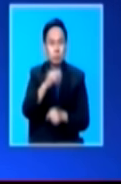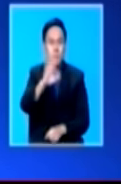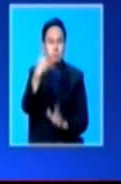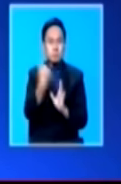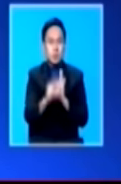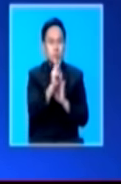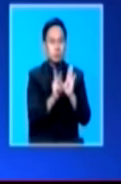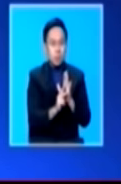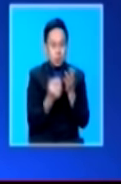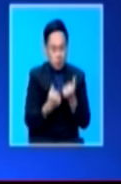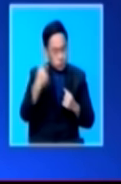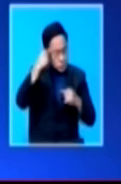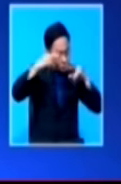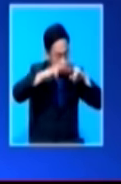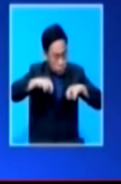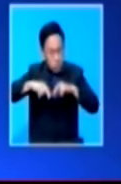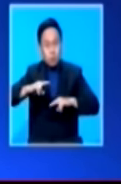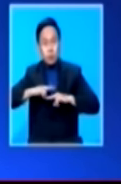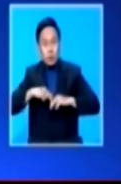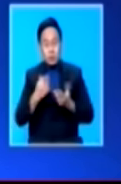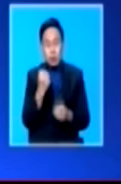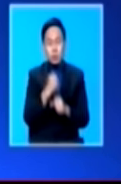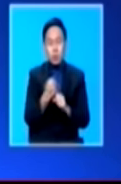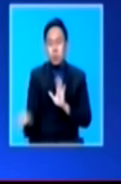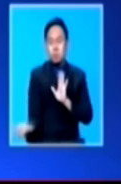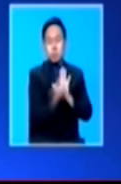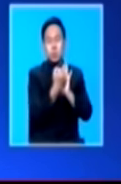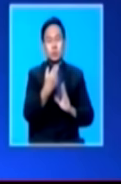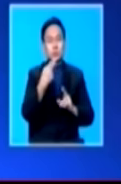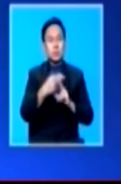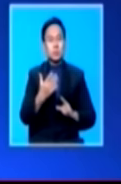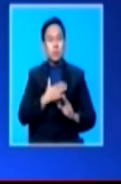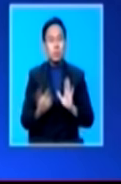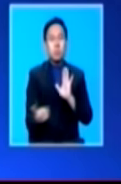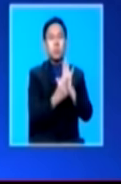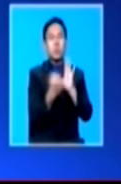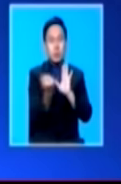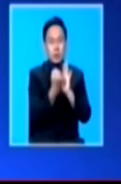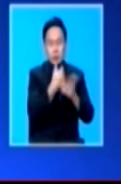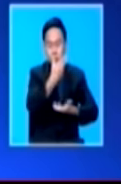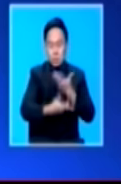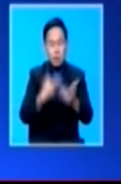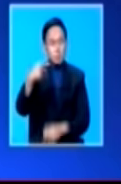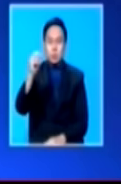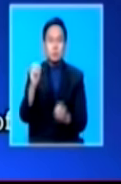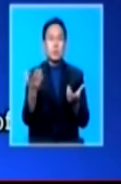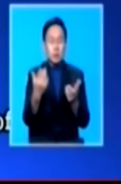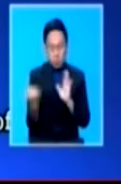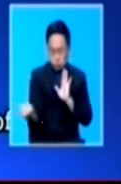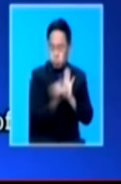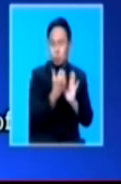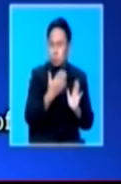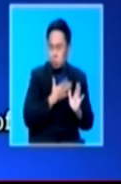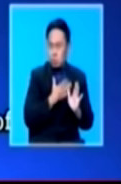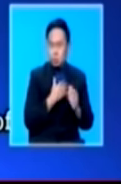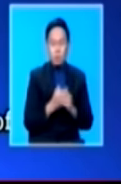อะไรล่ะทำลิขสิทธิ์ด้วยนะครับไม่งั้นเราวันหน้ามันก็ผลิตออกไปแล้วเราก็ไม่ได้ใช้ประโยชน์อย่างแท้จริงนะครับคนที่เอา